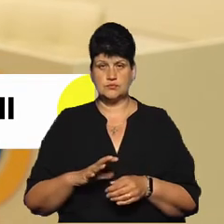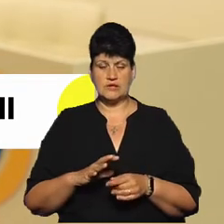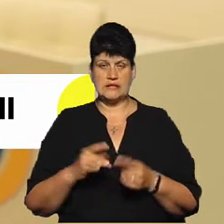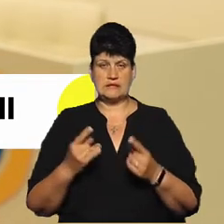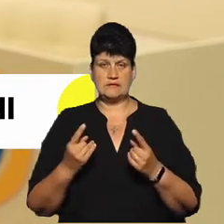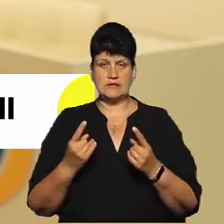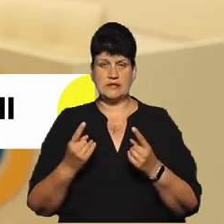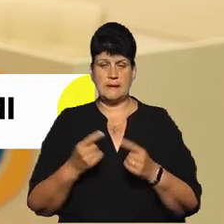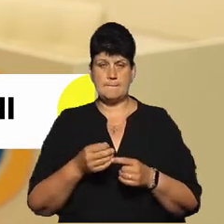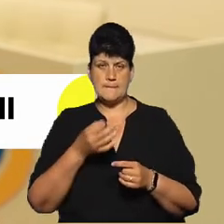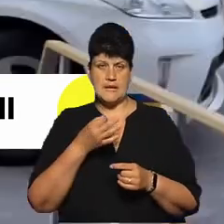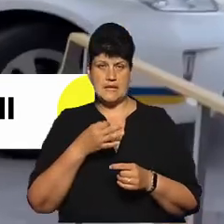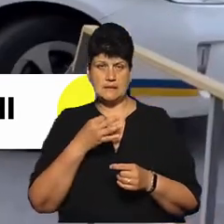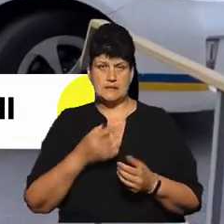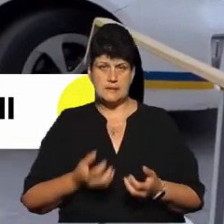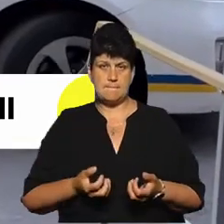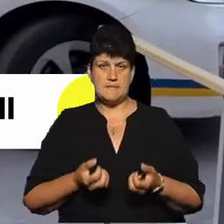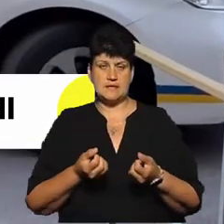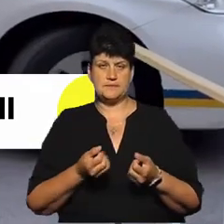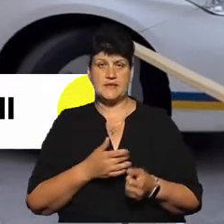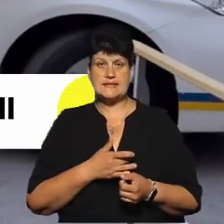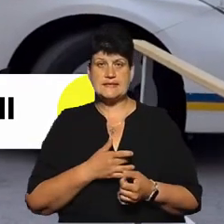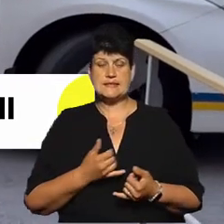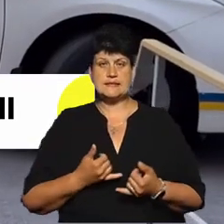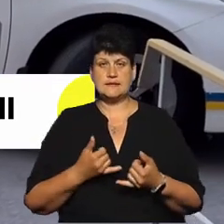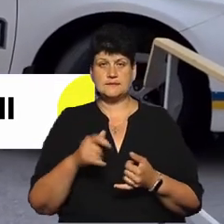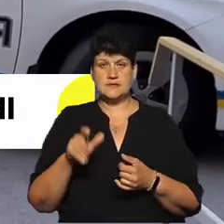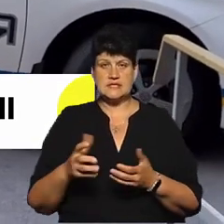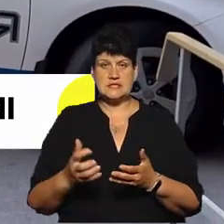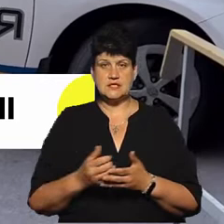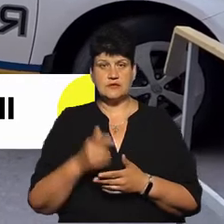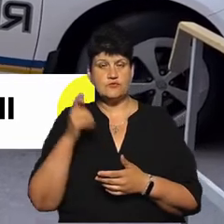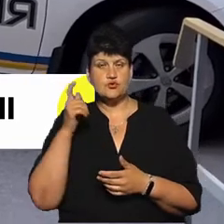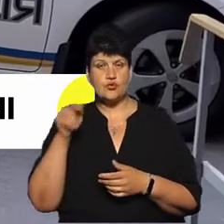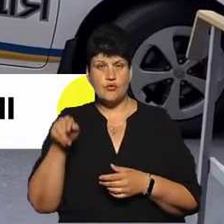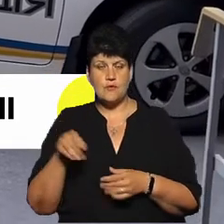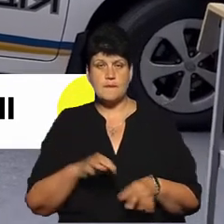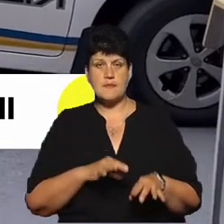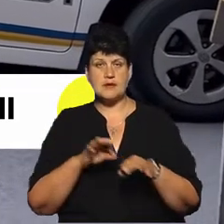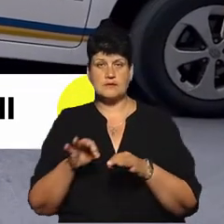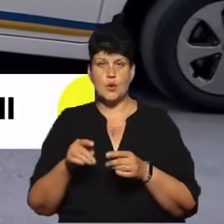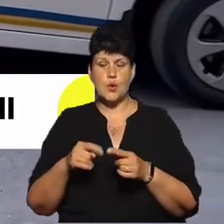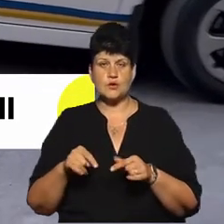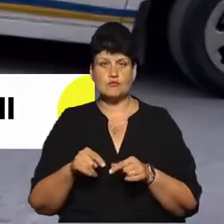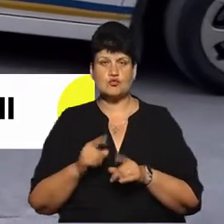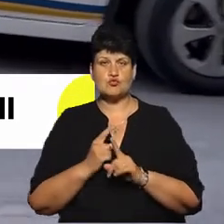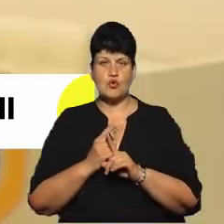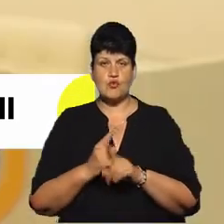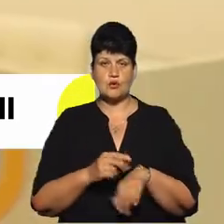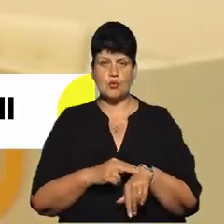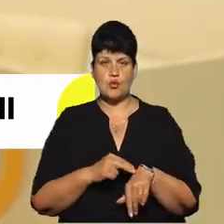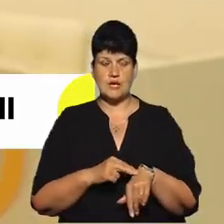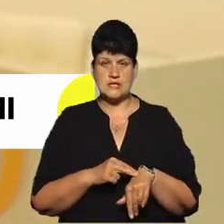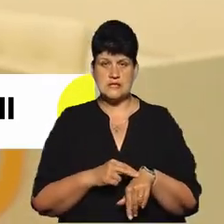великій медикаментозній підтримці. Серце для пацієнта знайшли у Чорткові, каже лікар. Перевозили орган в супроводі поліції.